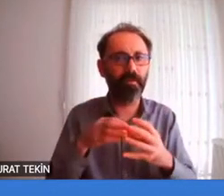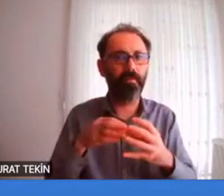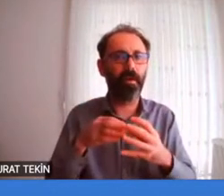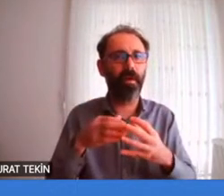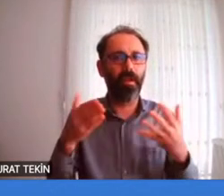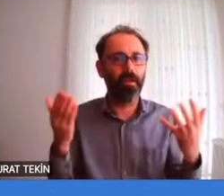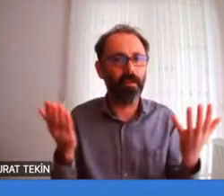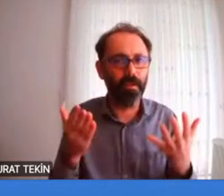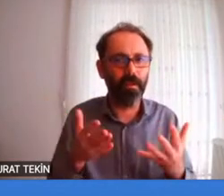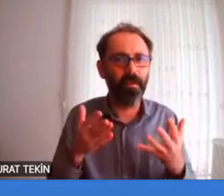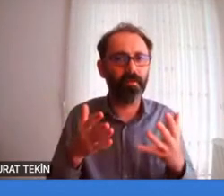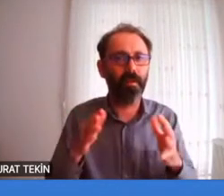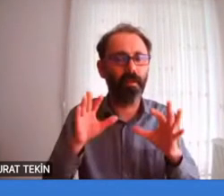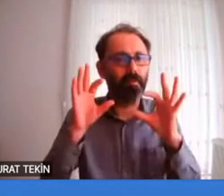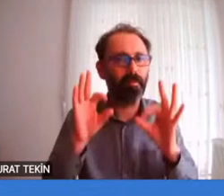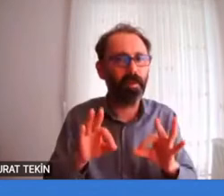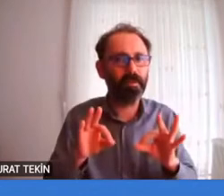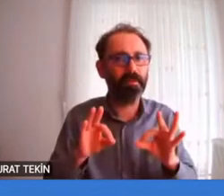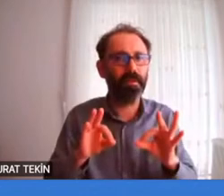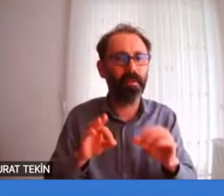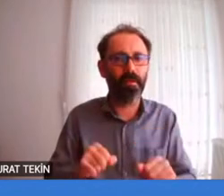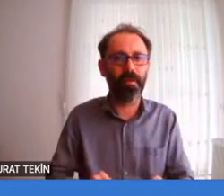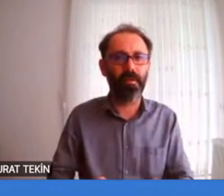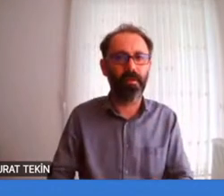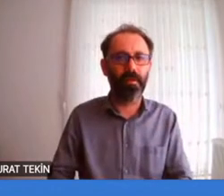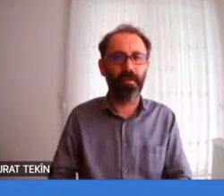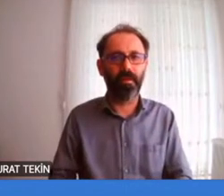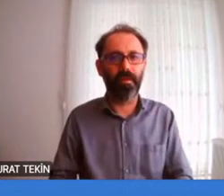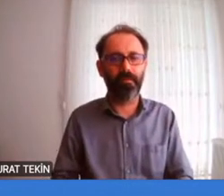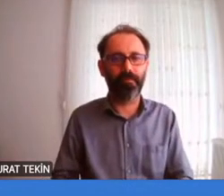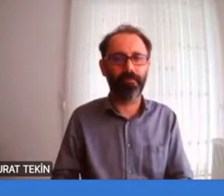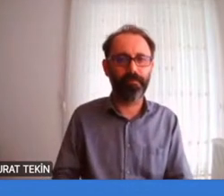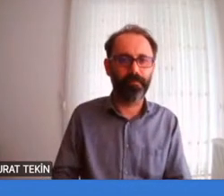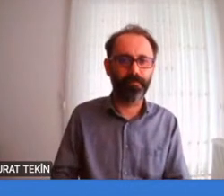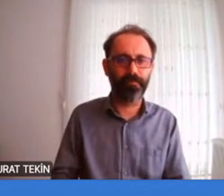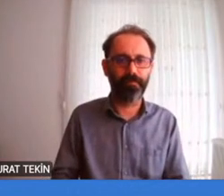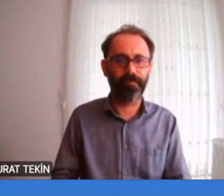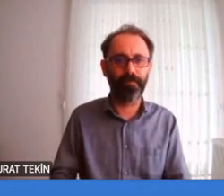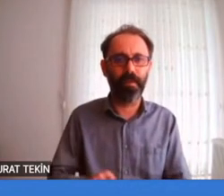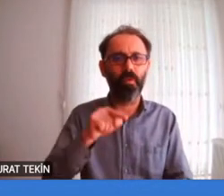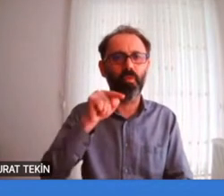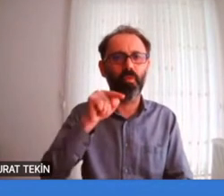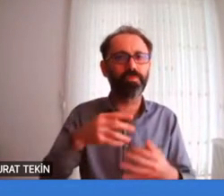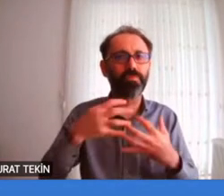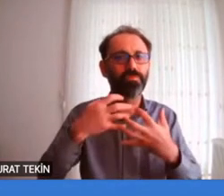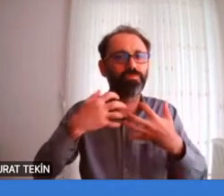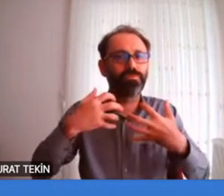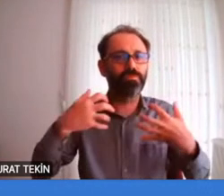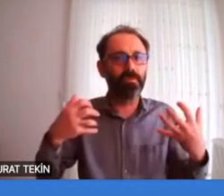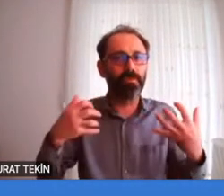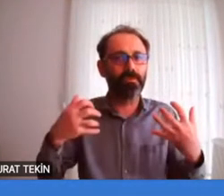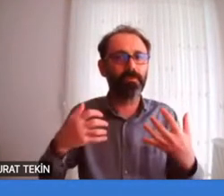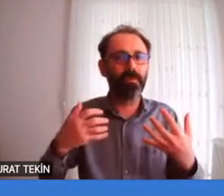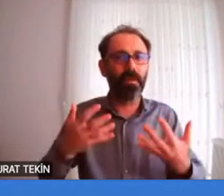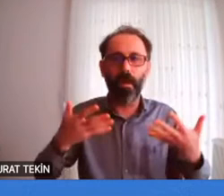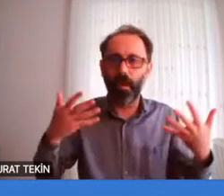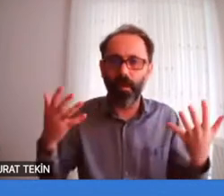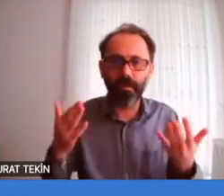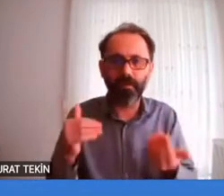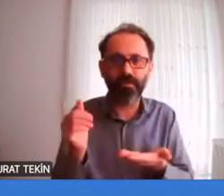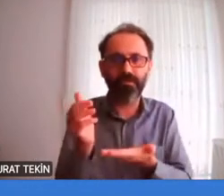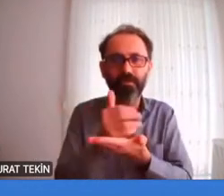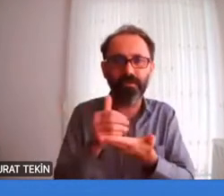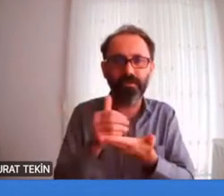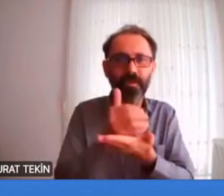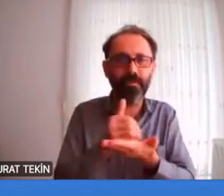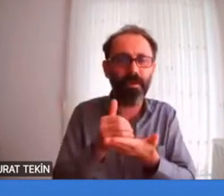hani başarı elde ettiniz demiyorum, Nursel Hocam başarınız diye söyledi ama bu cesareti nasıl topladınız, aslında merak ettiğim şey